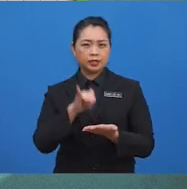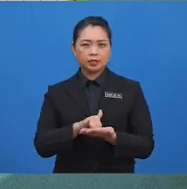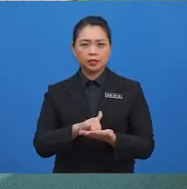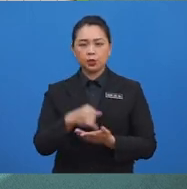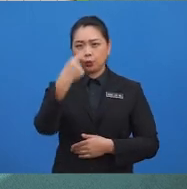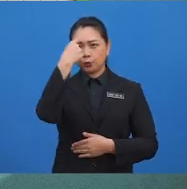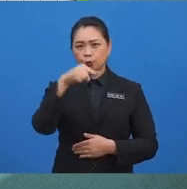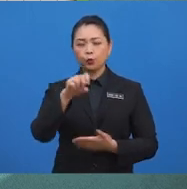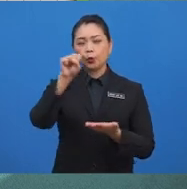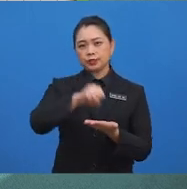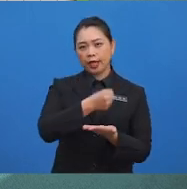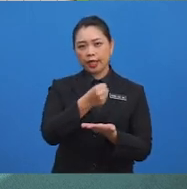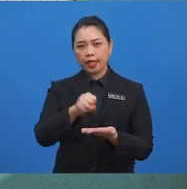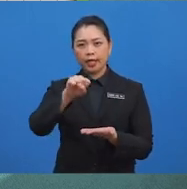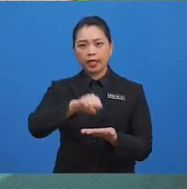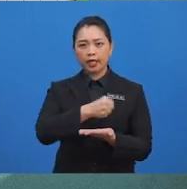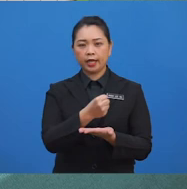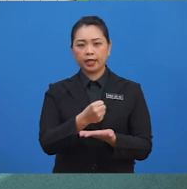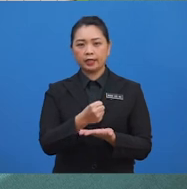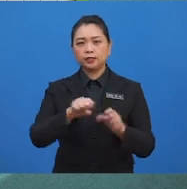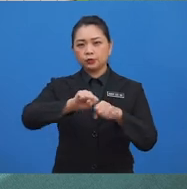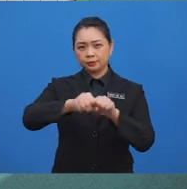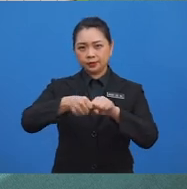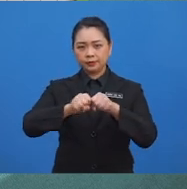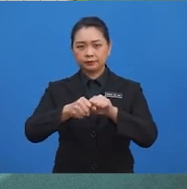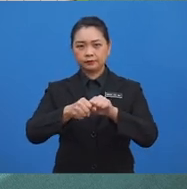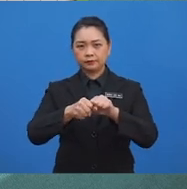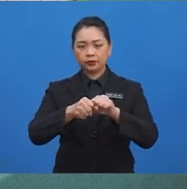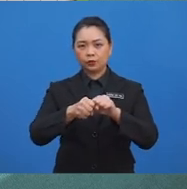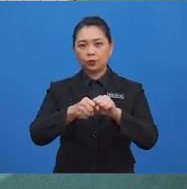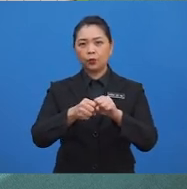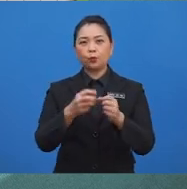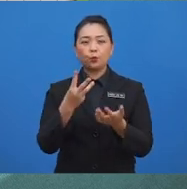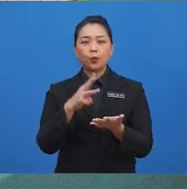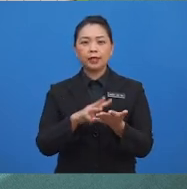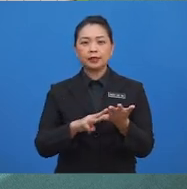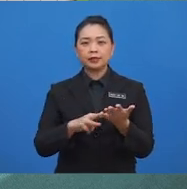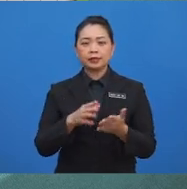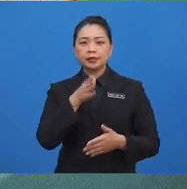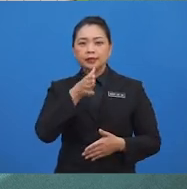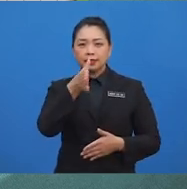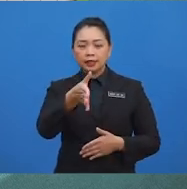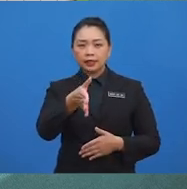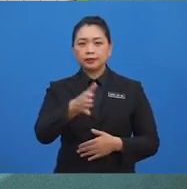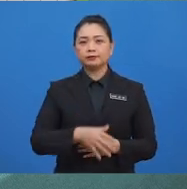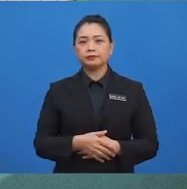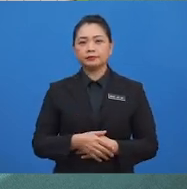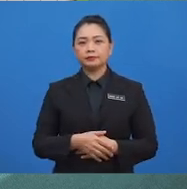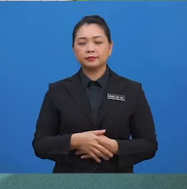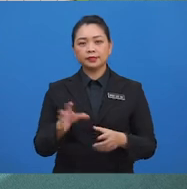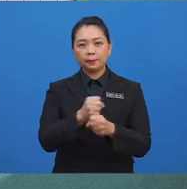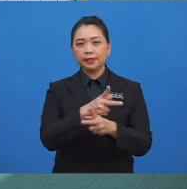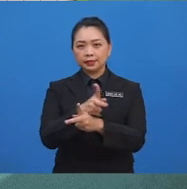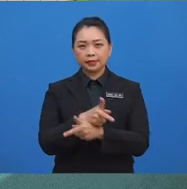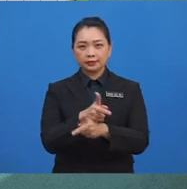yakin untuk bersyair agar warisan nenek moyang kita ini